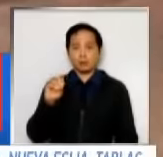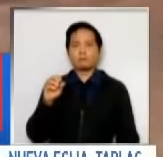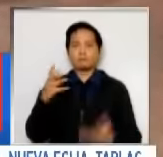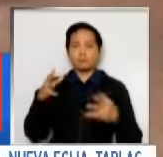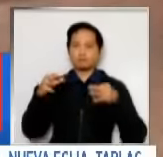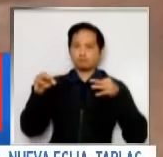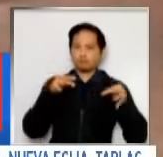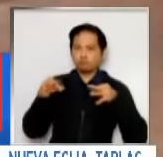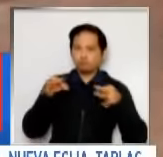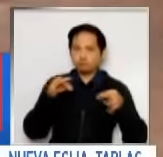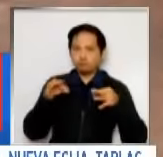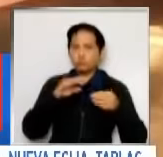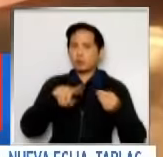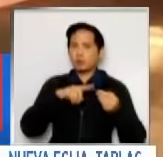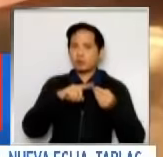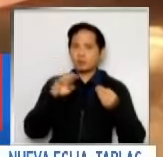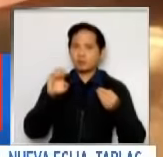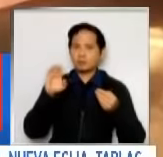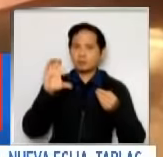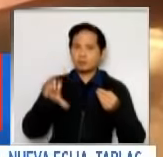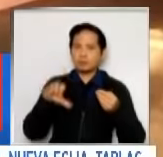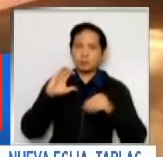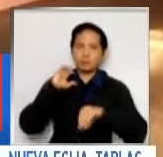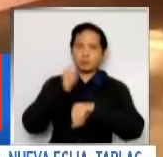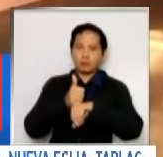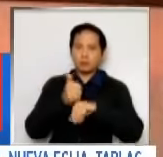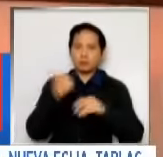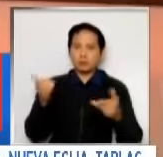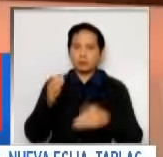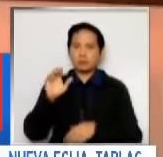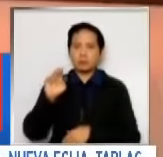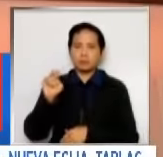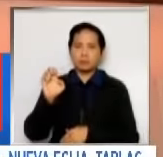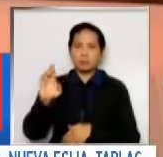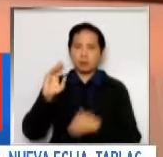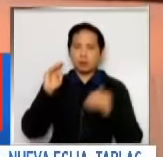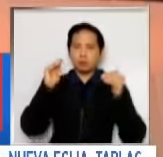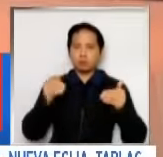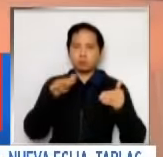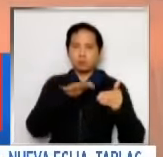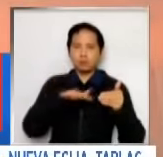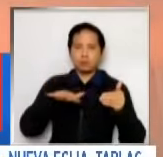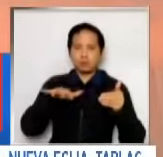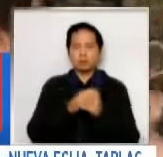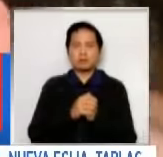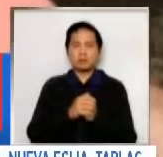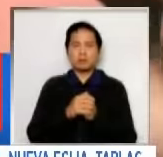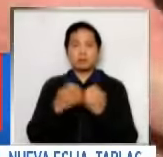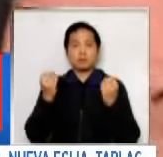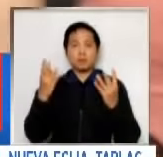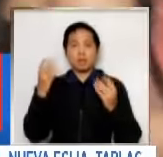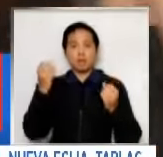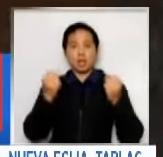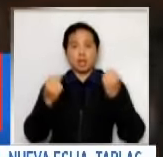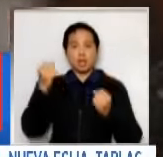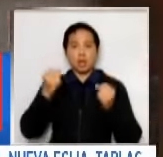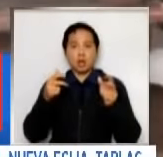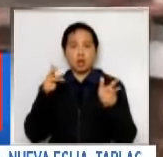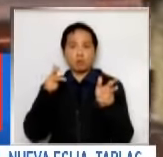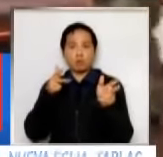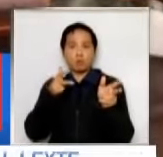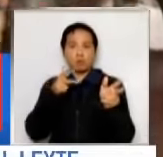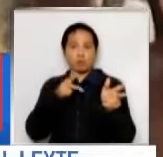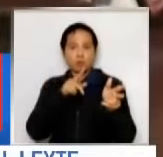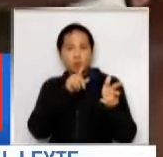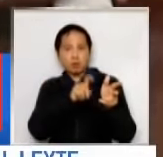sa NCR Plus bubble. Malaki raw ang pagbaba sa porsyento ng dumadaang sasakyan sa mga kalsada. Pero sa kabila nito, may